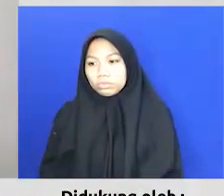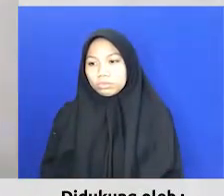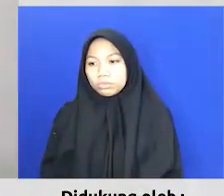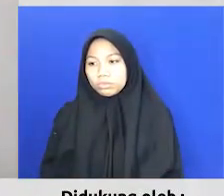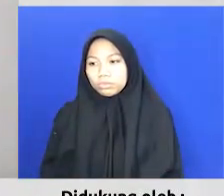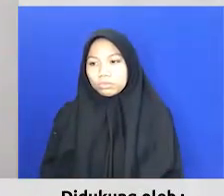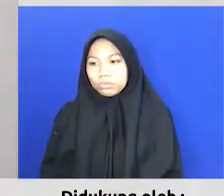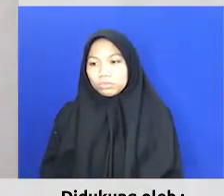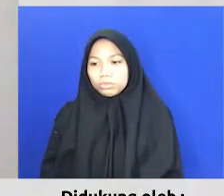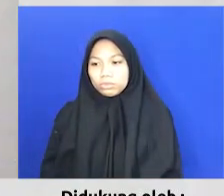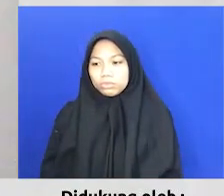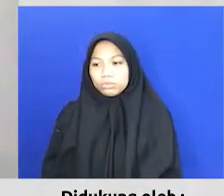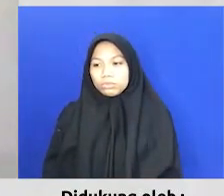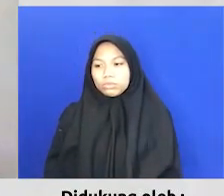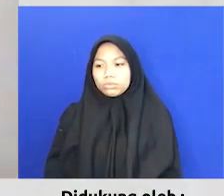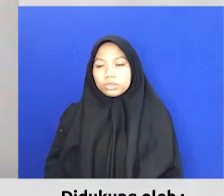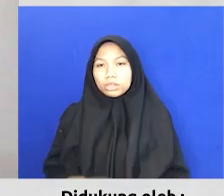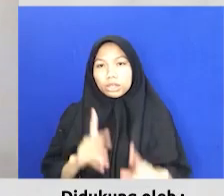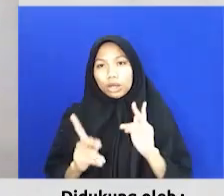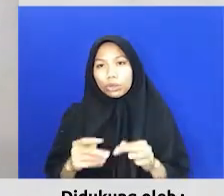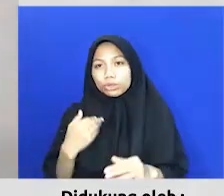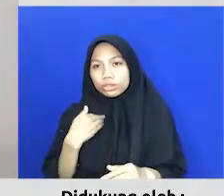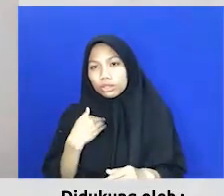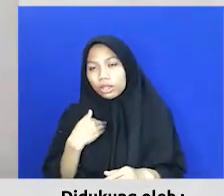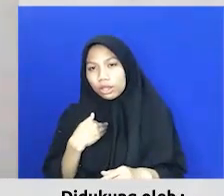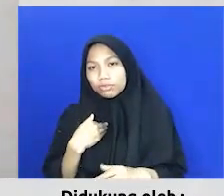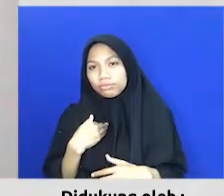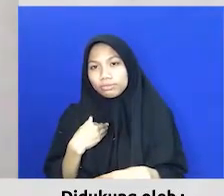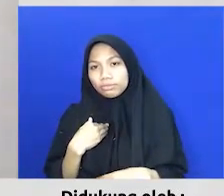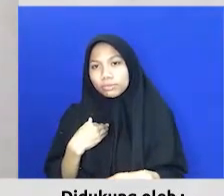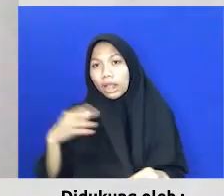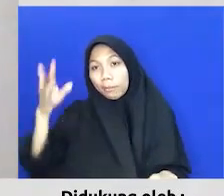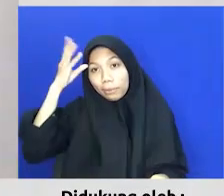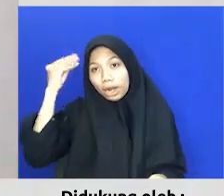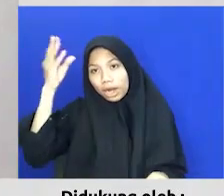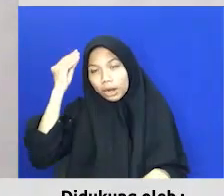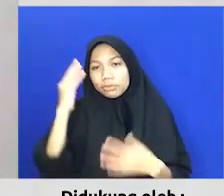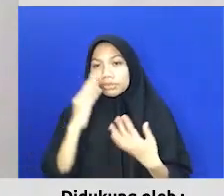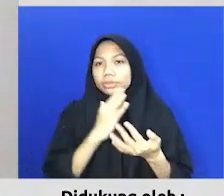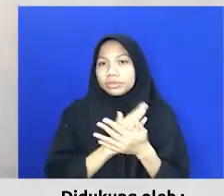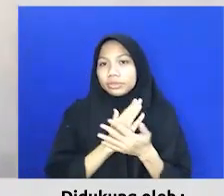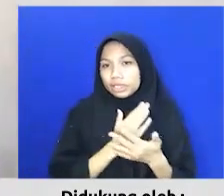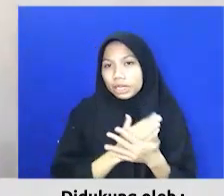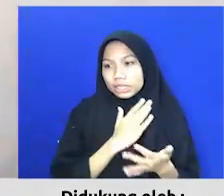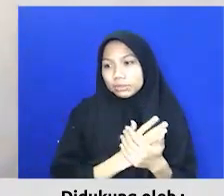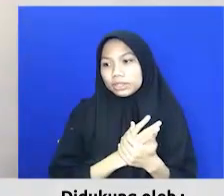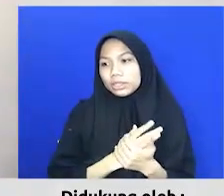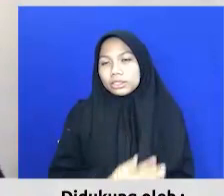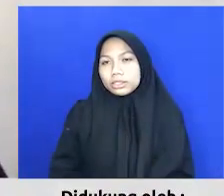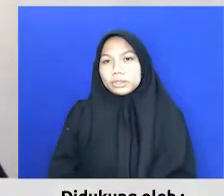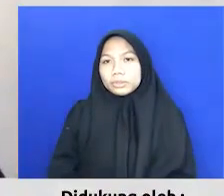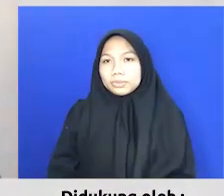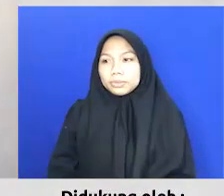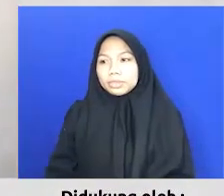terhadap terhadap bahwa dia menuliskan untuk medium yang bentuknya akan dilihat